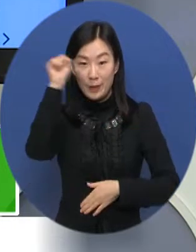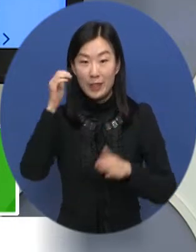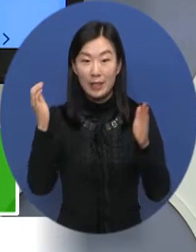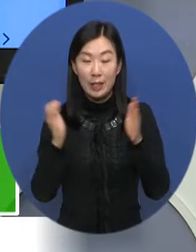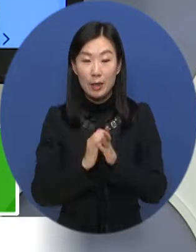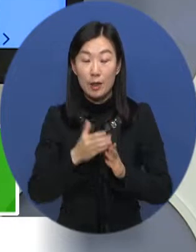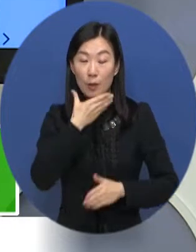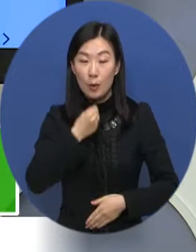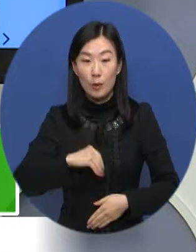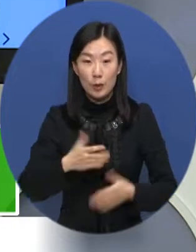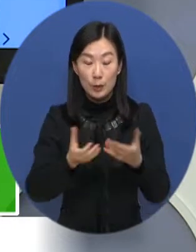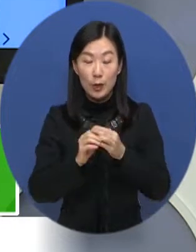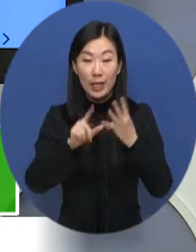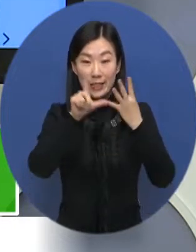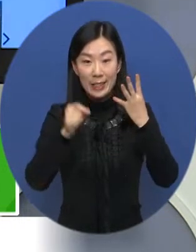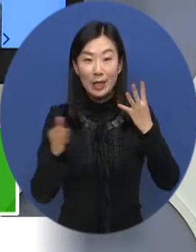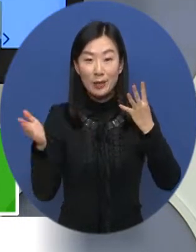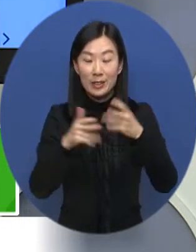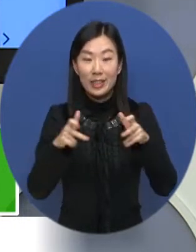,보건복지부는